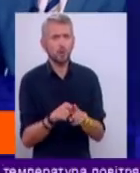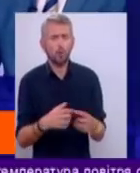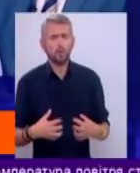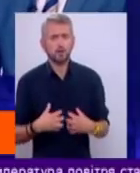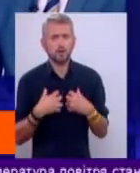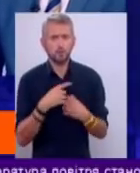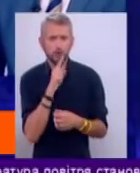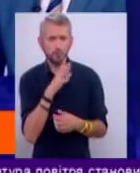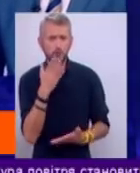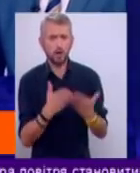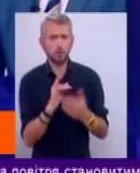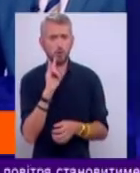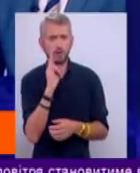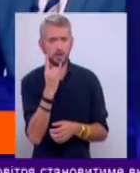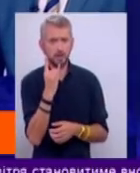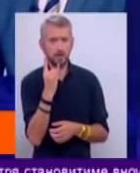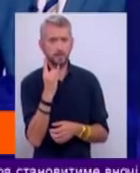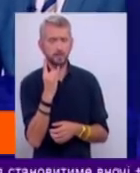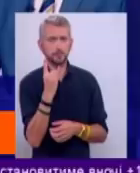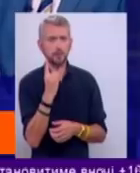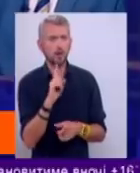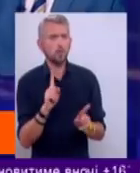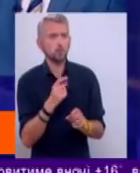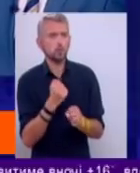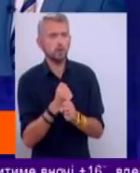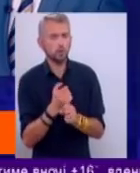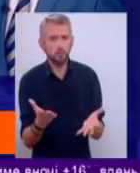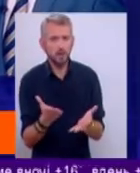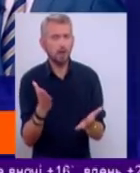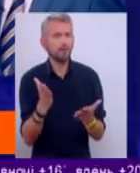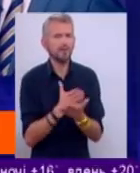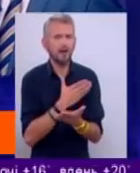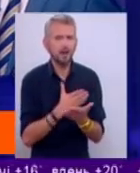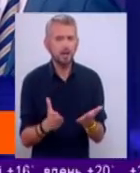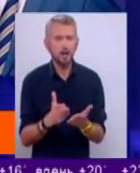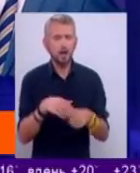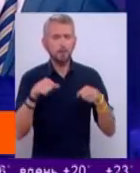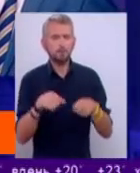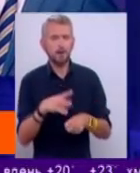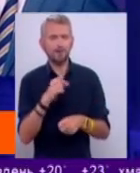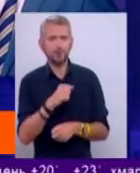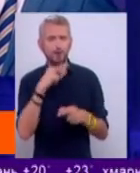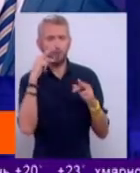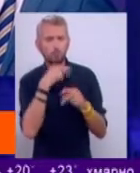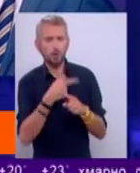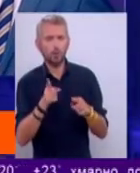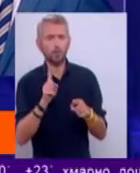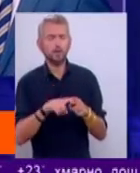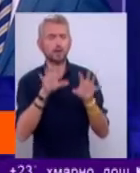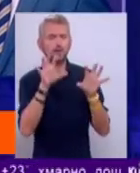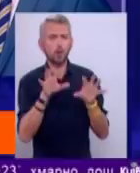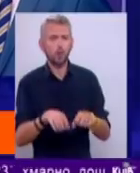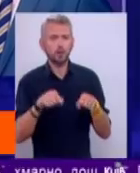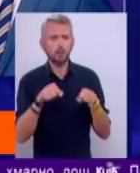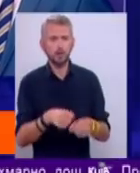страшного не буде, якщо дитина ну, щось не зробила. Взагалі, право на помилку – це законне